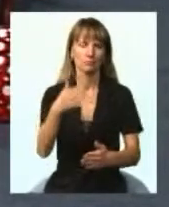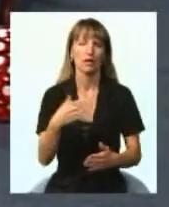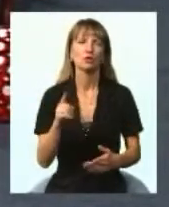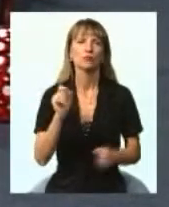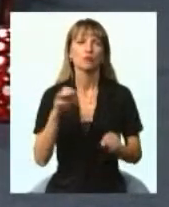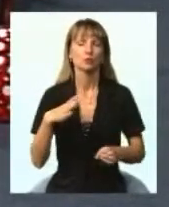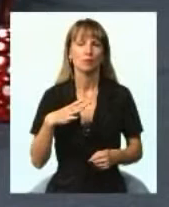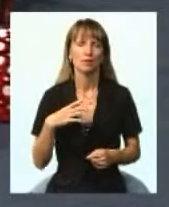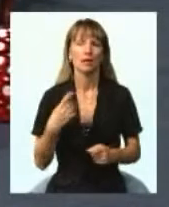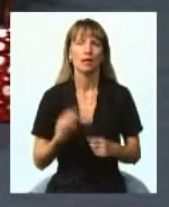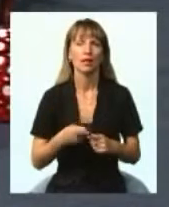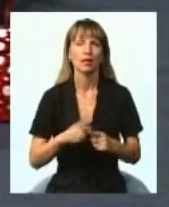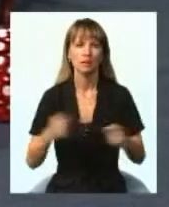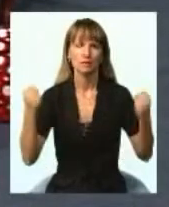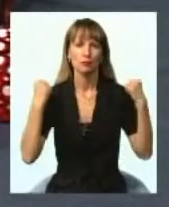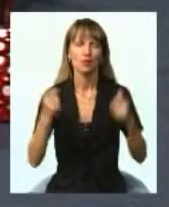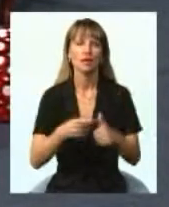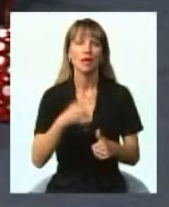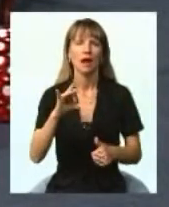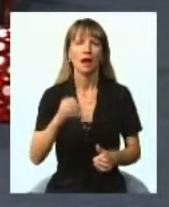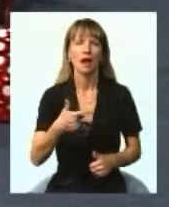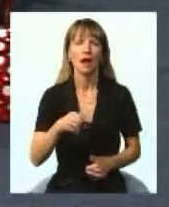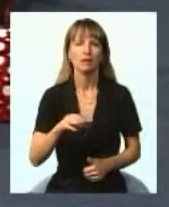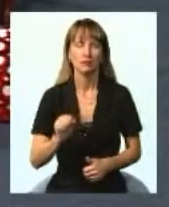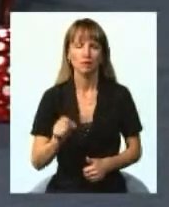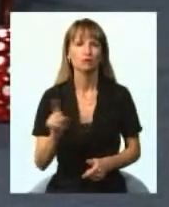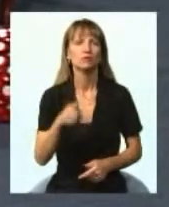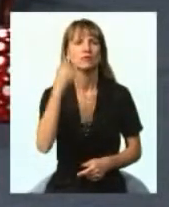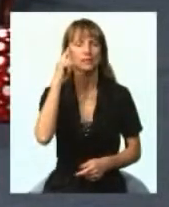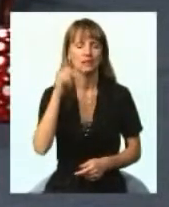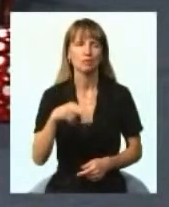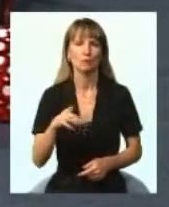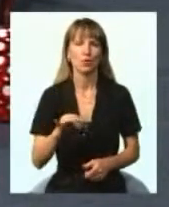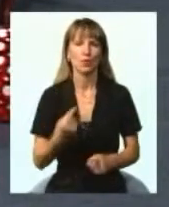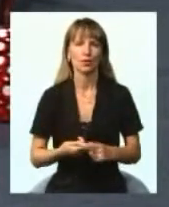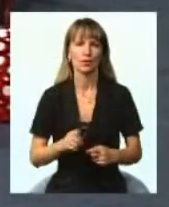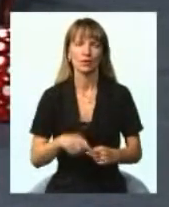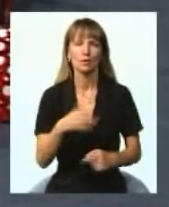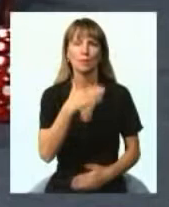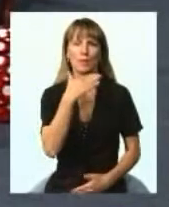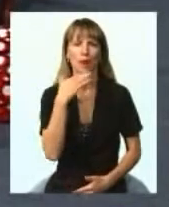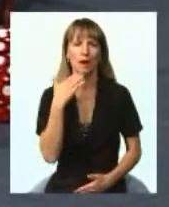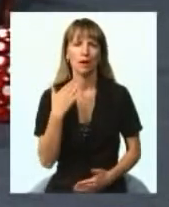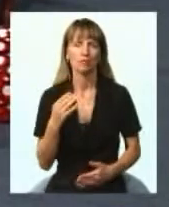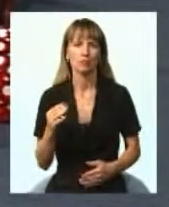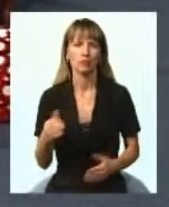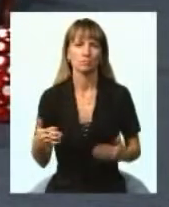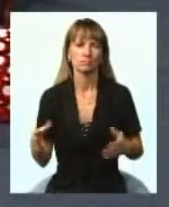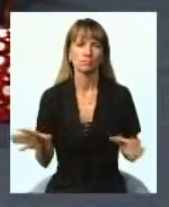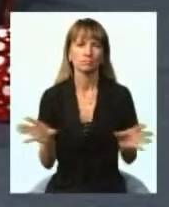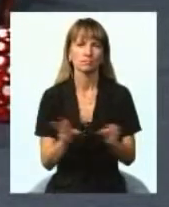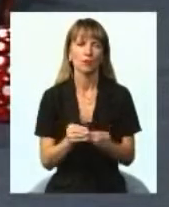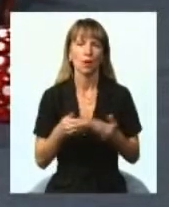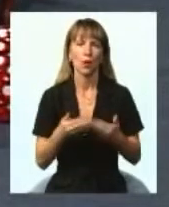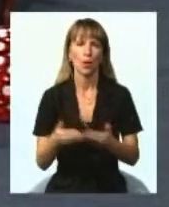спорту? Вид спорту, який називається регата. Регата. Що тобі відомо про регату? Там багато збирається кораблів на